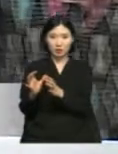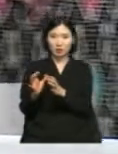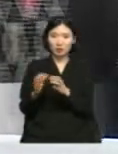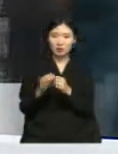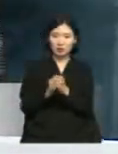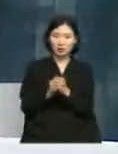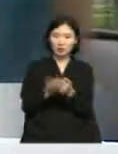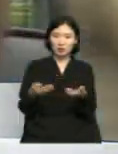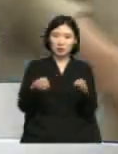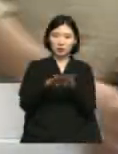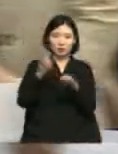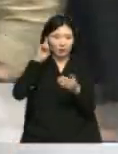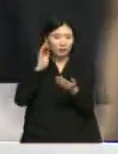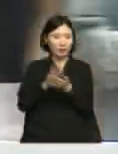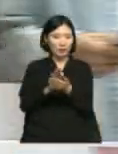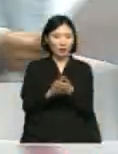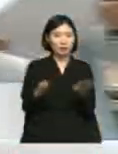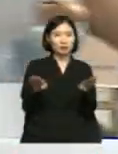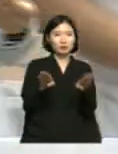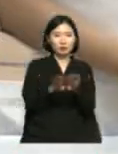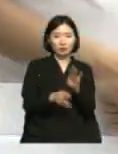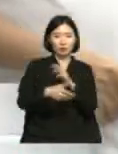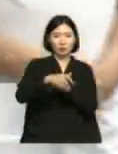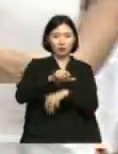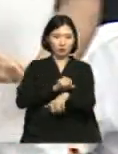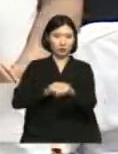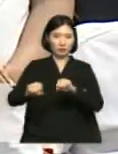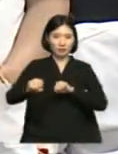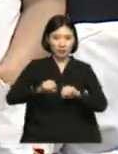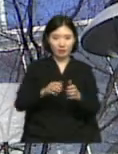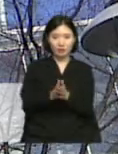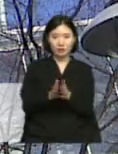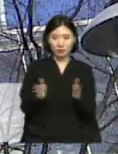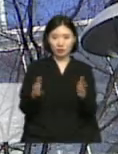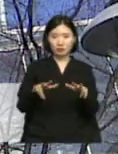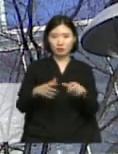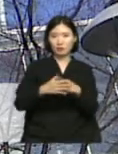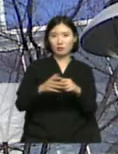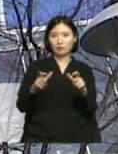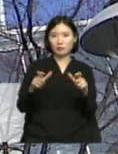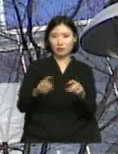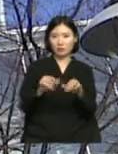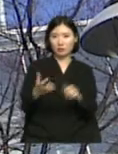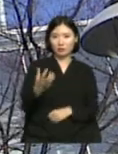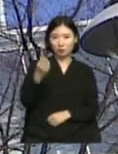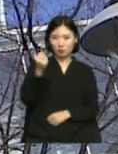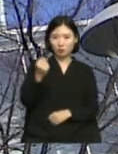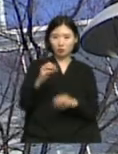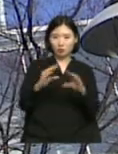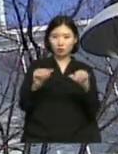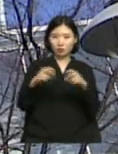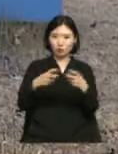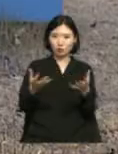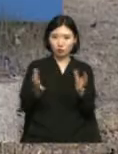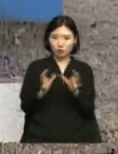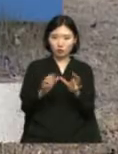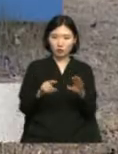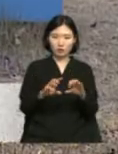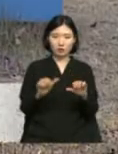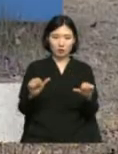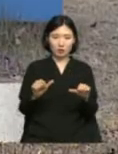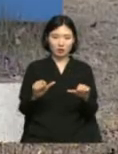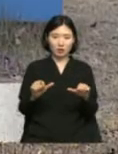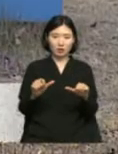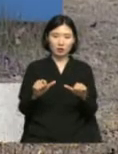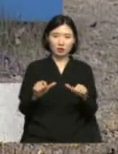자진 철거를 요청한 데 이어 본격적인 행동에 들어간 것입니다. 현재 마포구는 땅 소유주인 국토부와 함께 이 부지에 대한